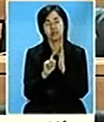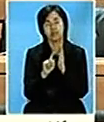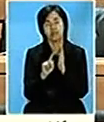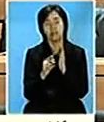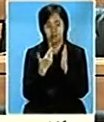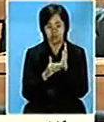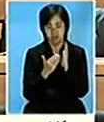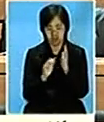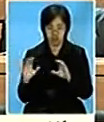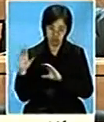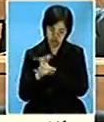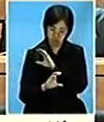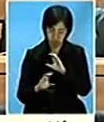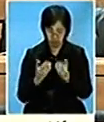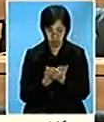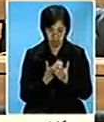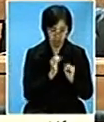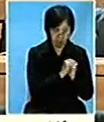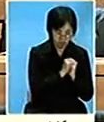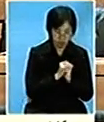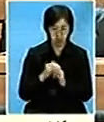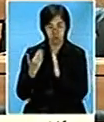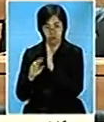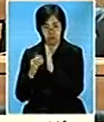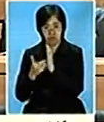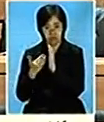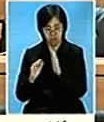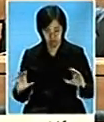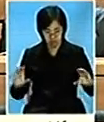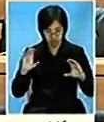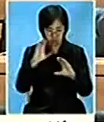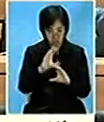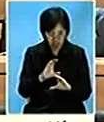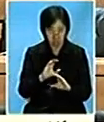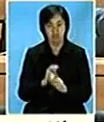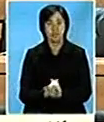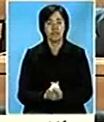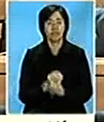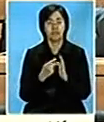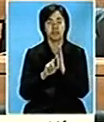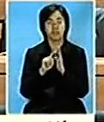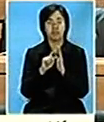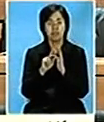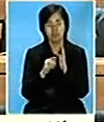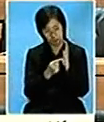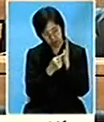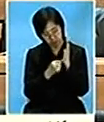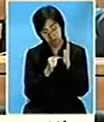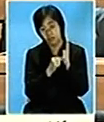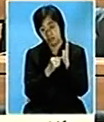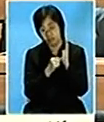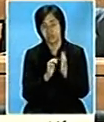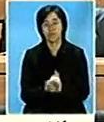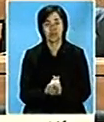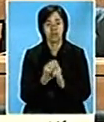านมาร่วมทุนมาร่วมกันหารือเพราะว่าขอนแก่นเป็นสี่แยกอินโดจีนซึ่งส